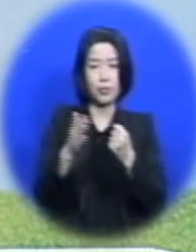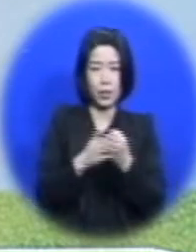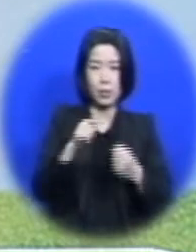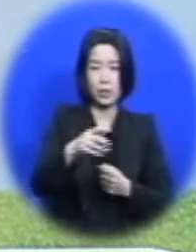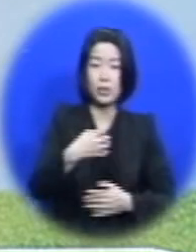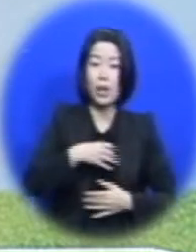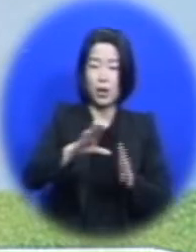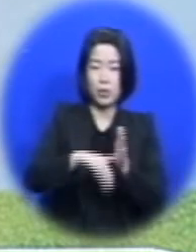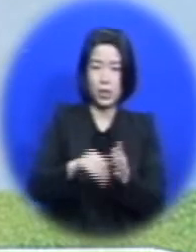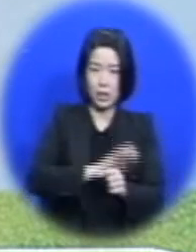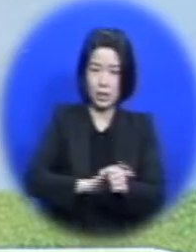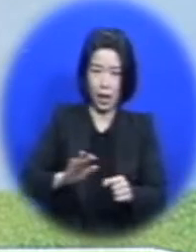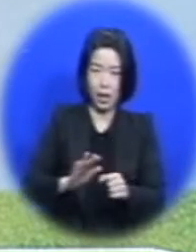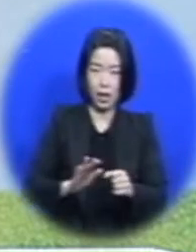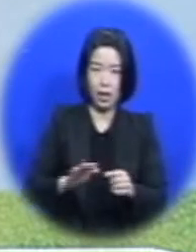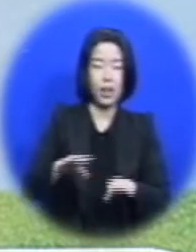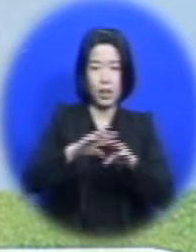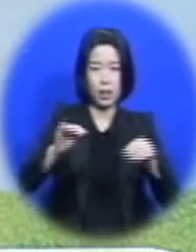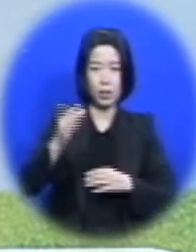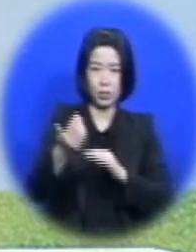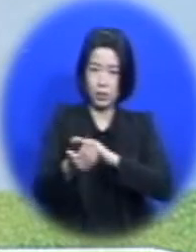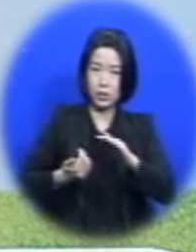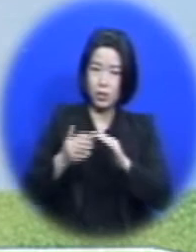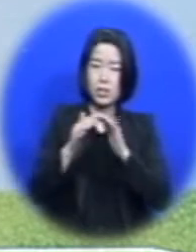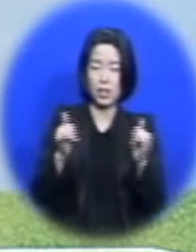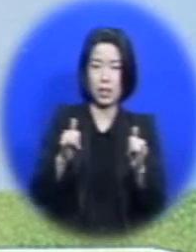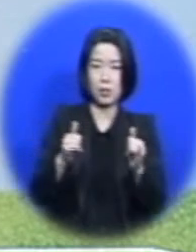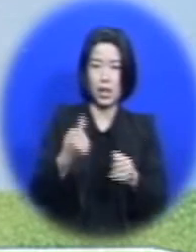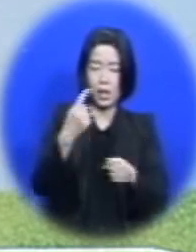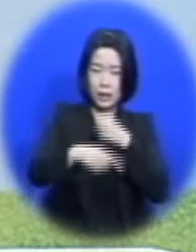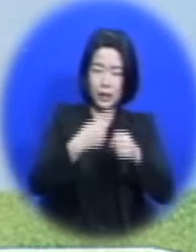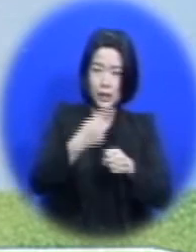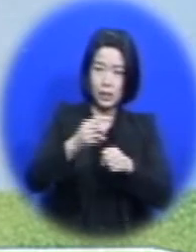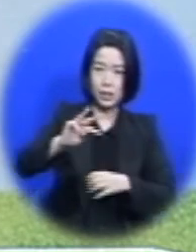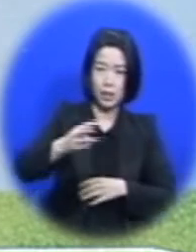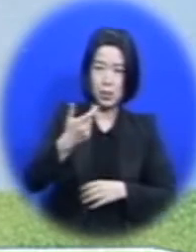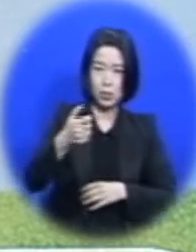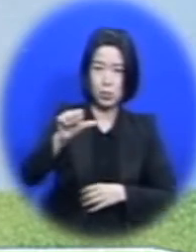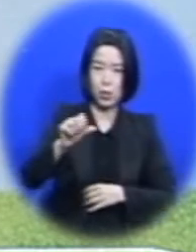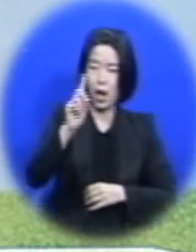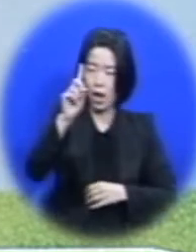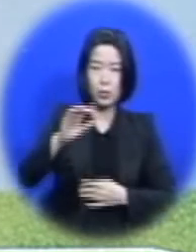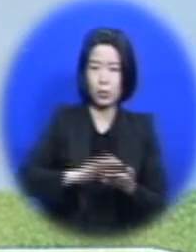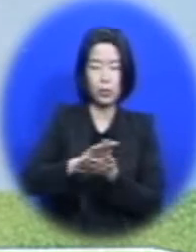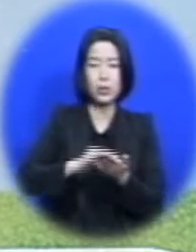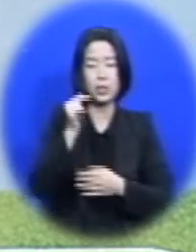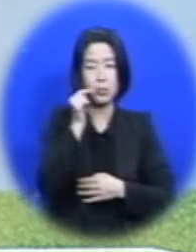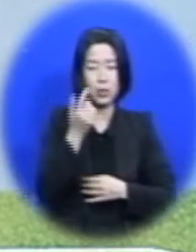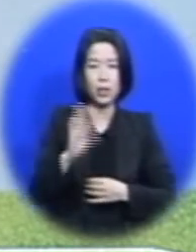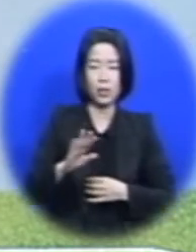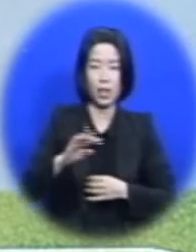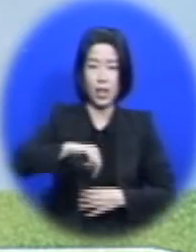위기를 잘 넘기고 그 전 사람은 1년 365일 하루도 못 나갔는데 자기네 일련의 52